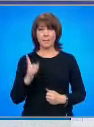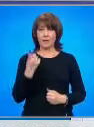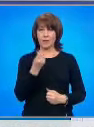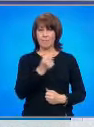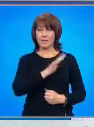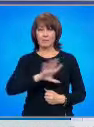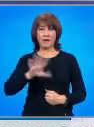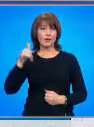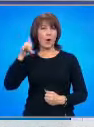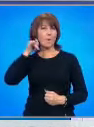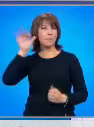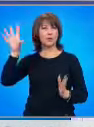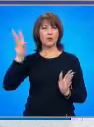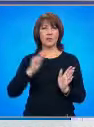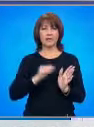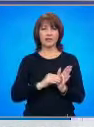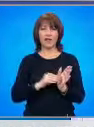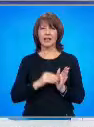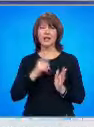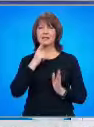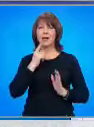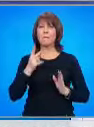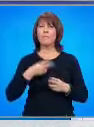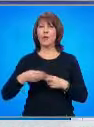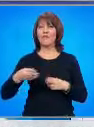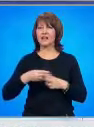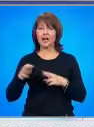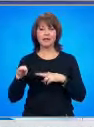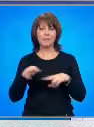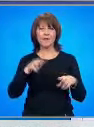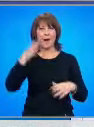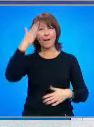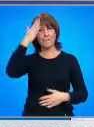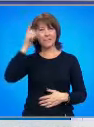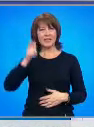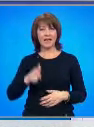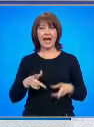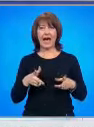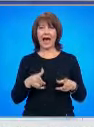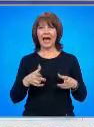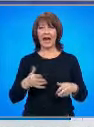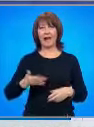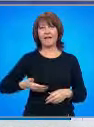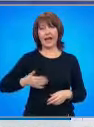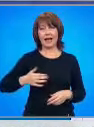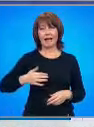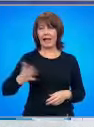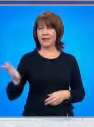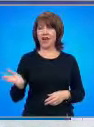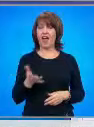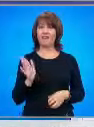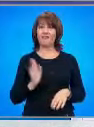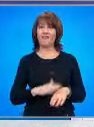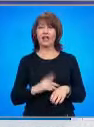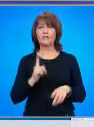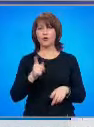Първото безплатно мобилно приложение за скрининг, профилактика и проследяване на пациенти с рак на гърдата вече е факт. То може да се